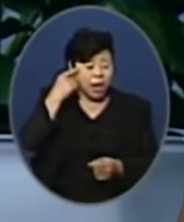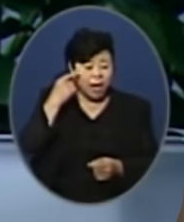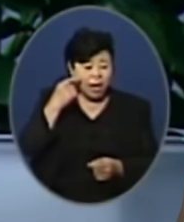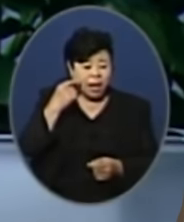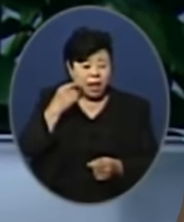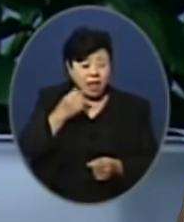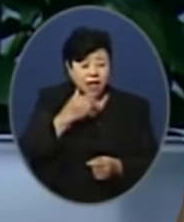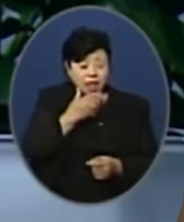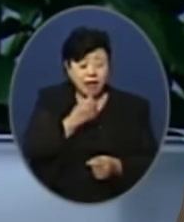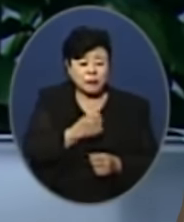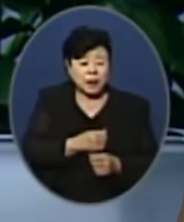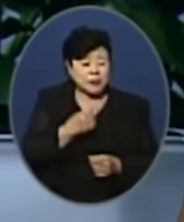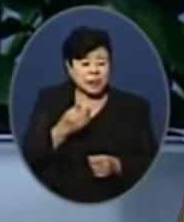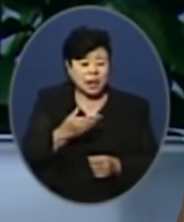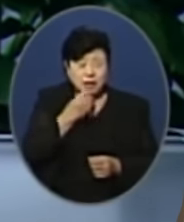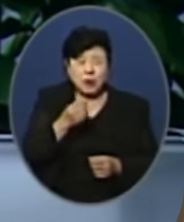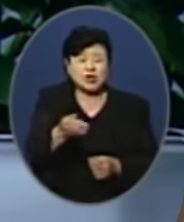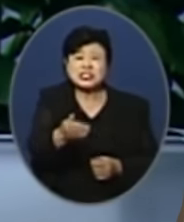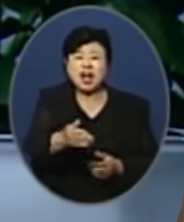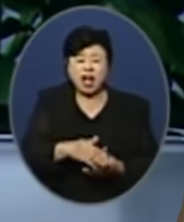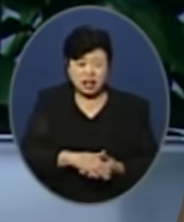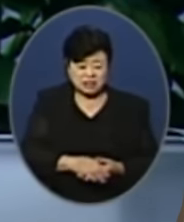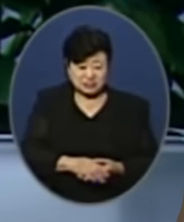당신 행복합니까? 행복이 어디 있어?